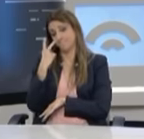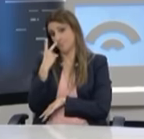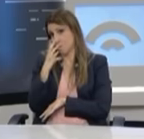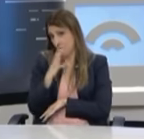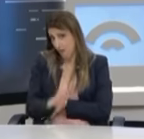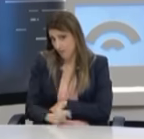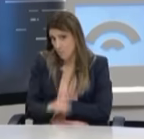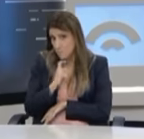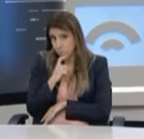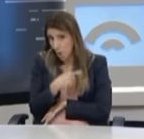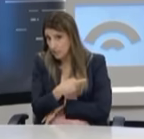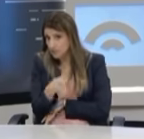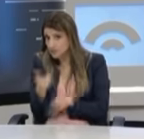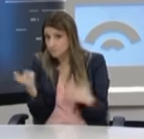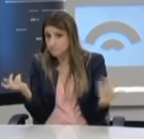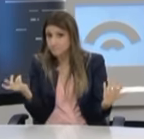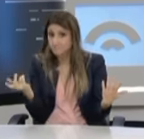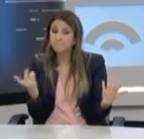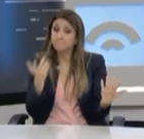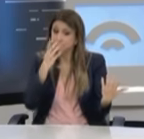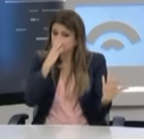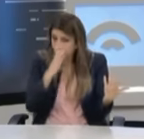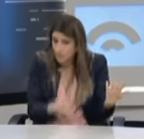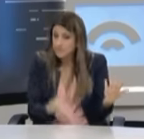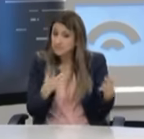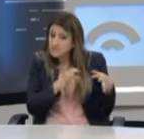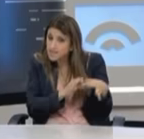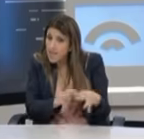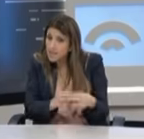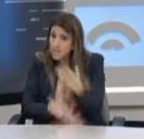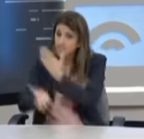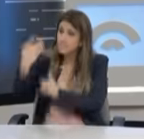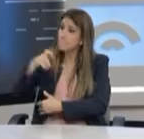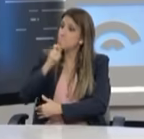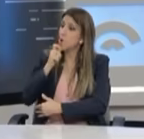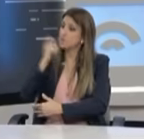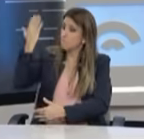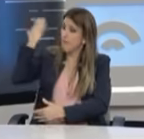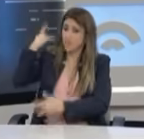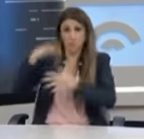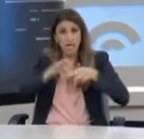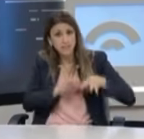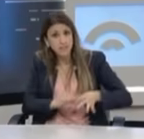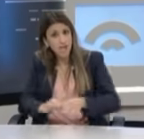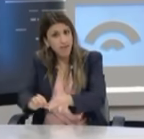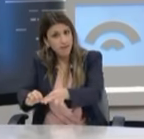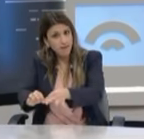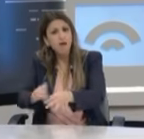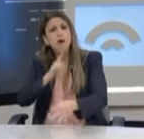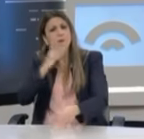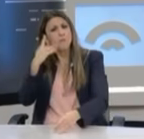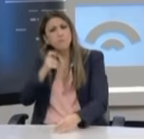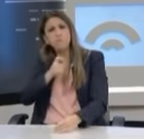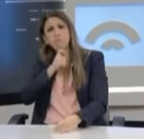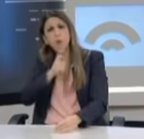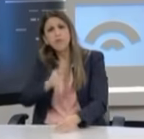η πολιτική δικιά σας αποτελεί όντως συνέχεια παλιών πολιτικών, όπως ισχυριστήκατε. Σας μίλησα ήδη για την πολιτική της Νέας Δημοκρατίας.